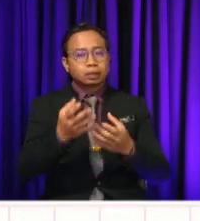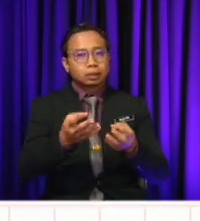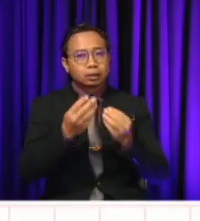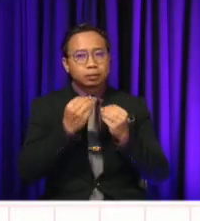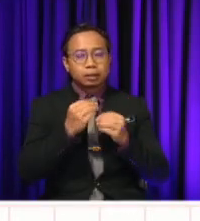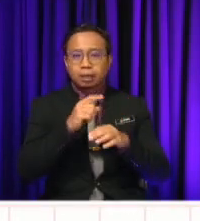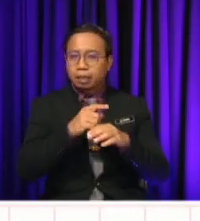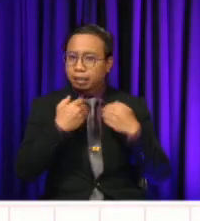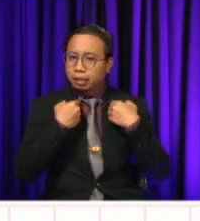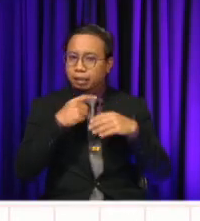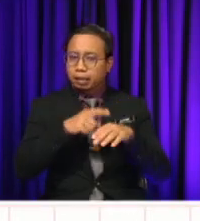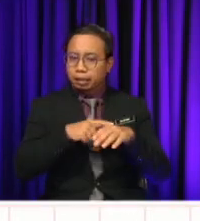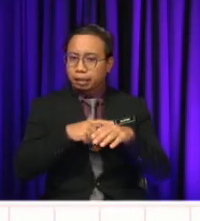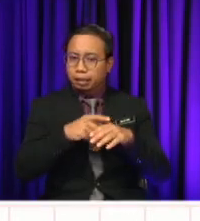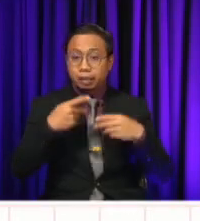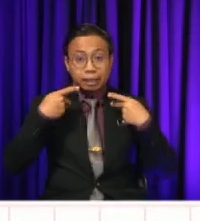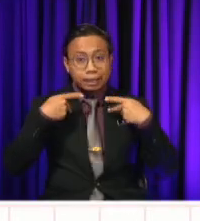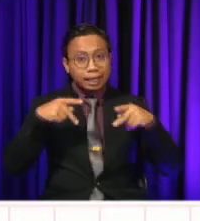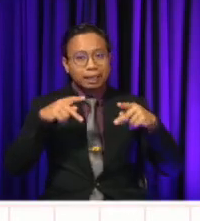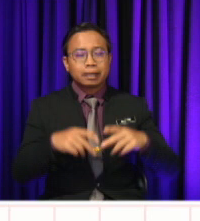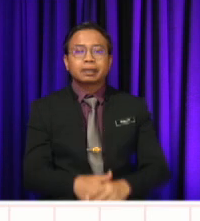ada dekat pasaran dekat